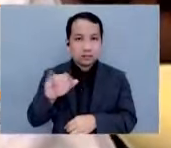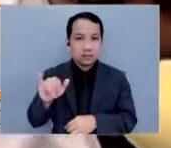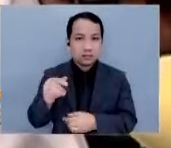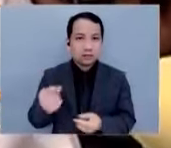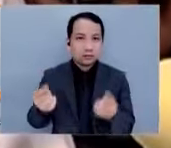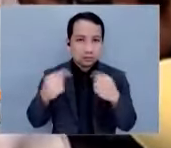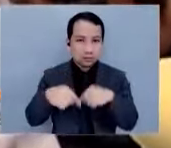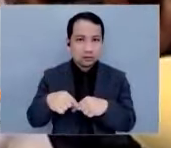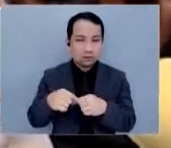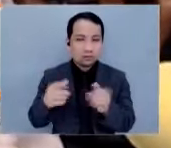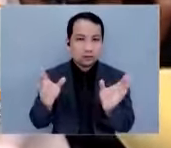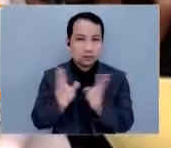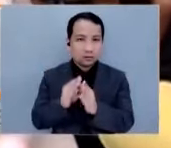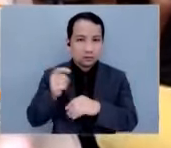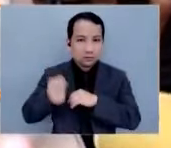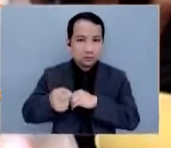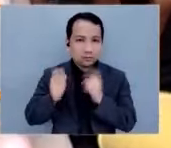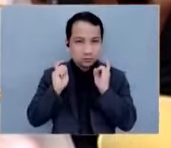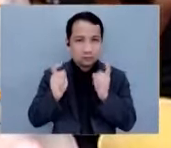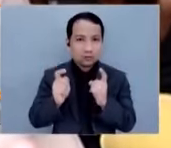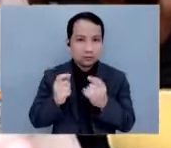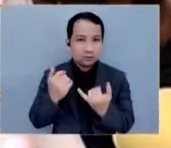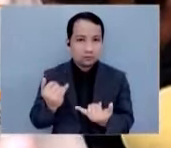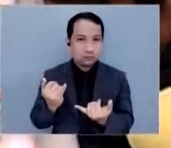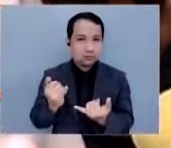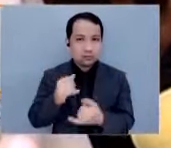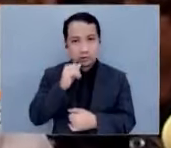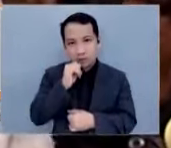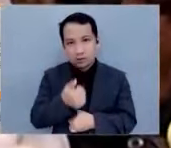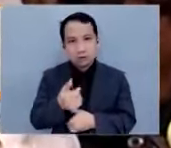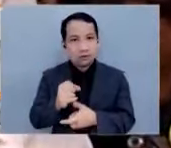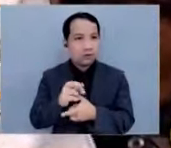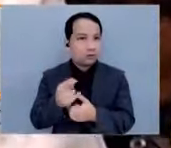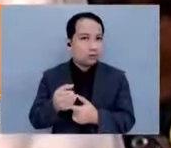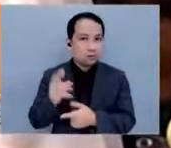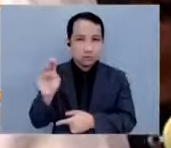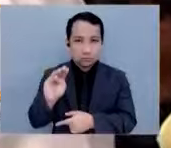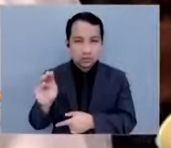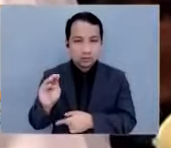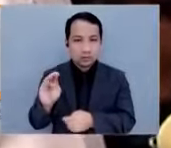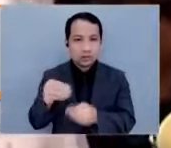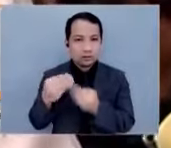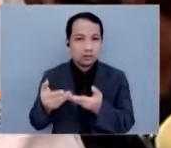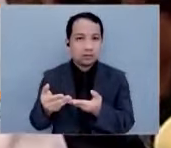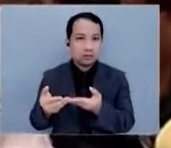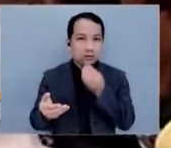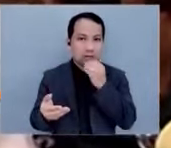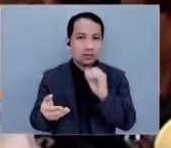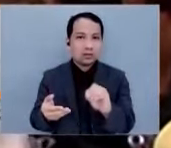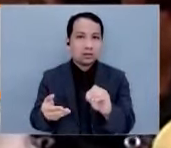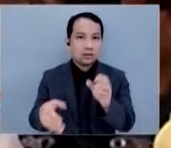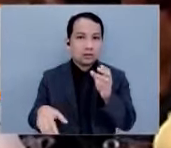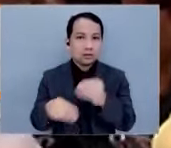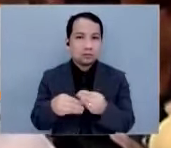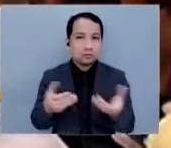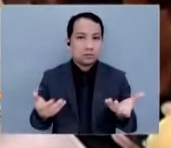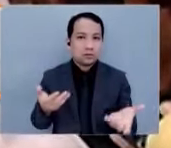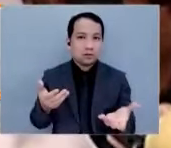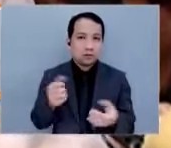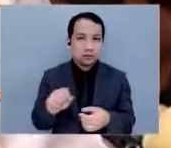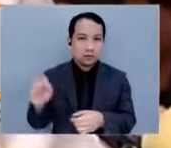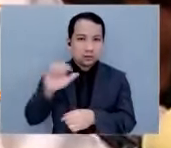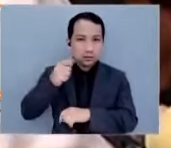committee hearing really quickly, maybe today, maybe tomorrow or Monday, to give a show cause order. Kasi nasa Supreme Court ruling yan